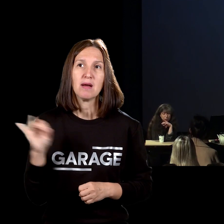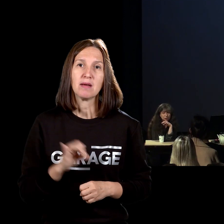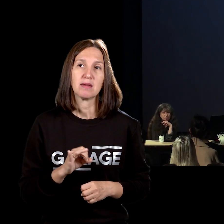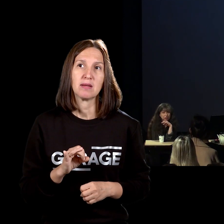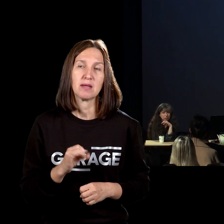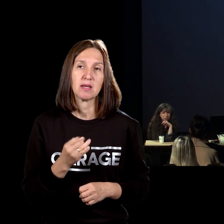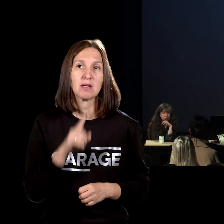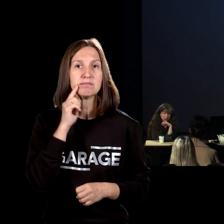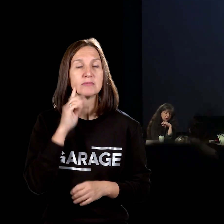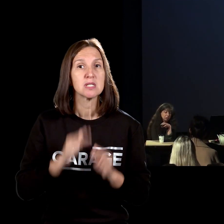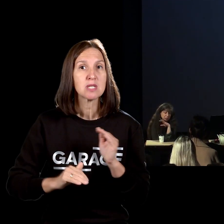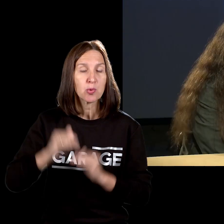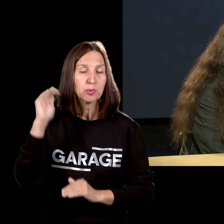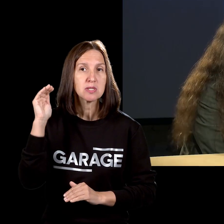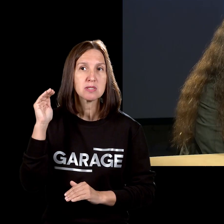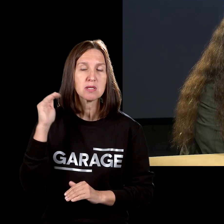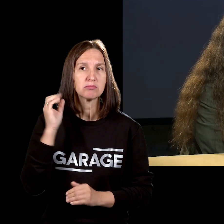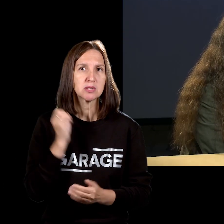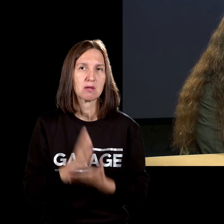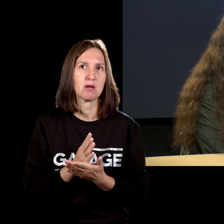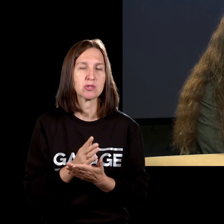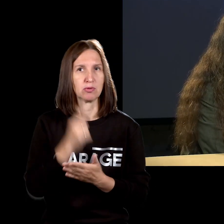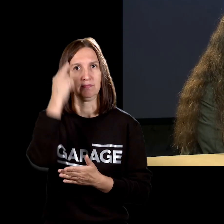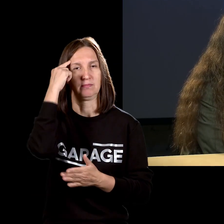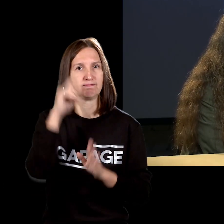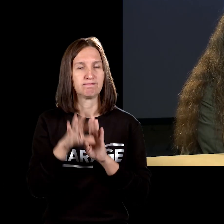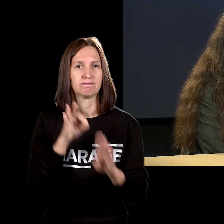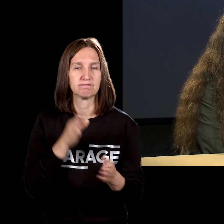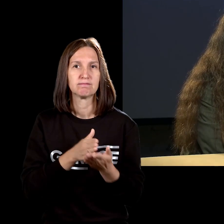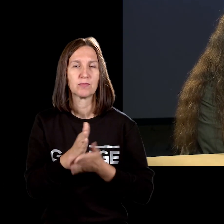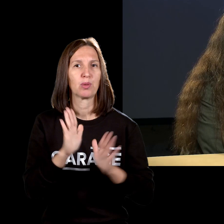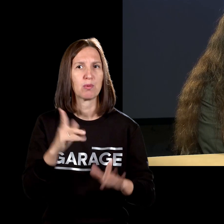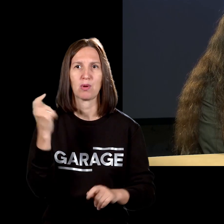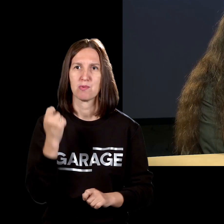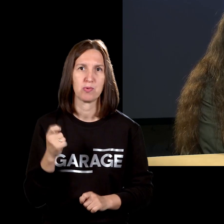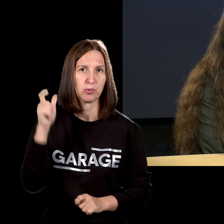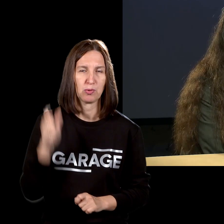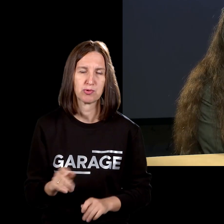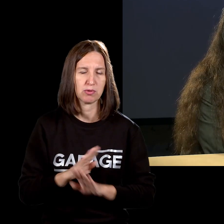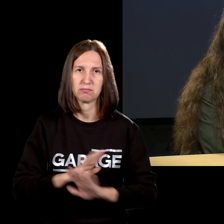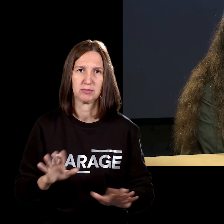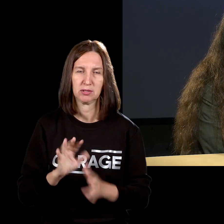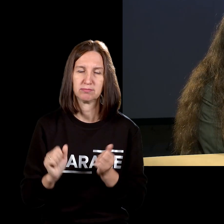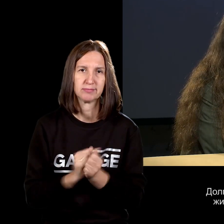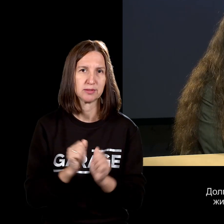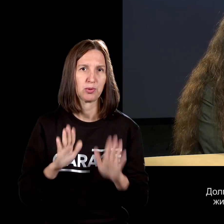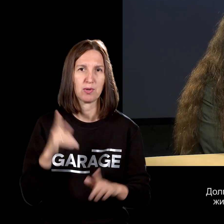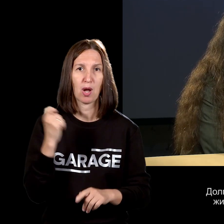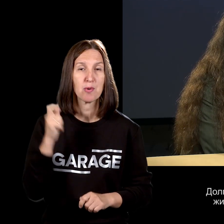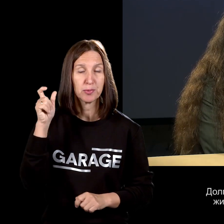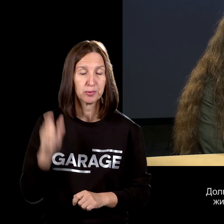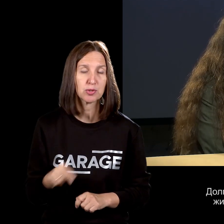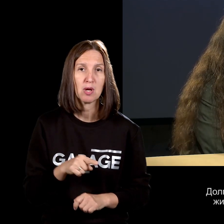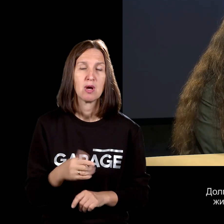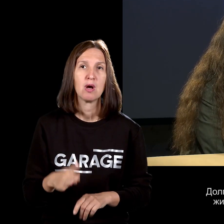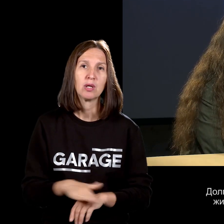с юности сразу понявший, что он будет художником и только художником. Жил он